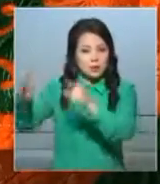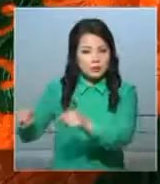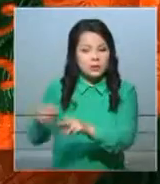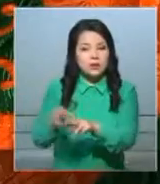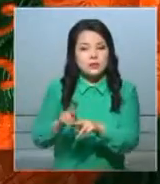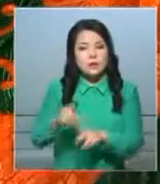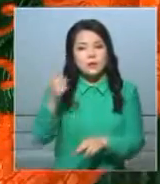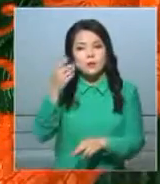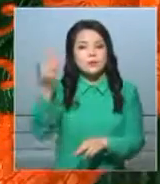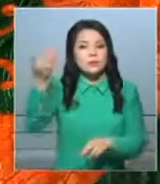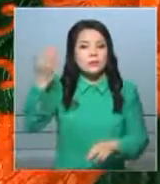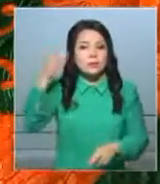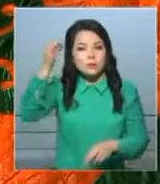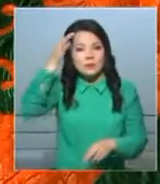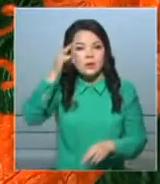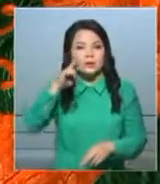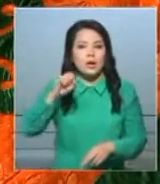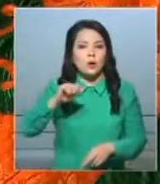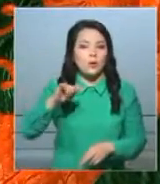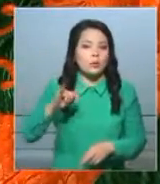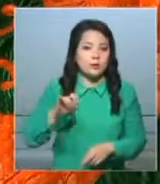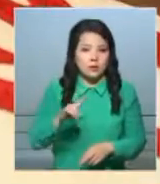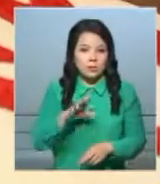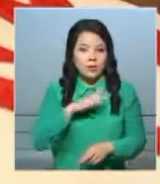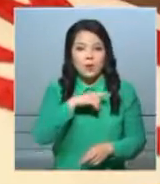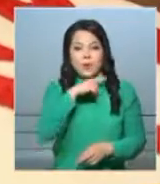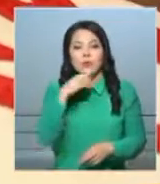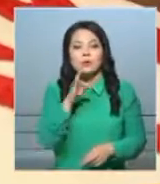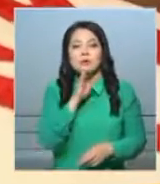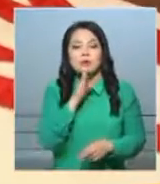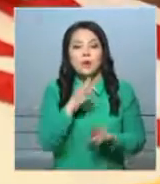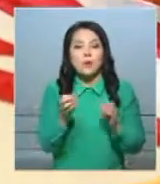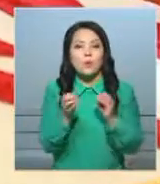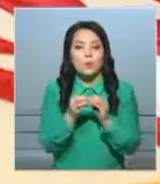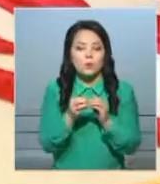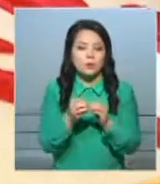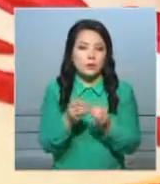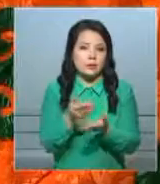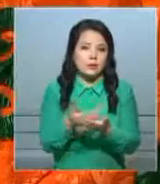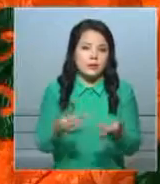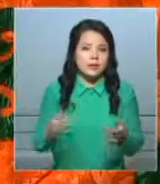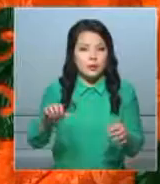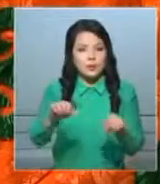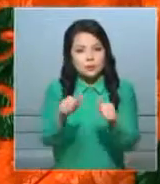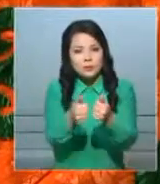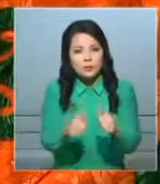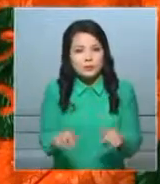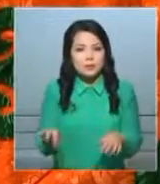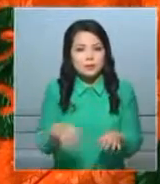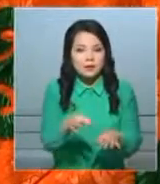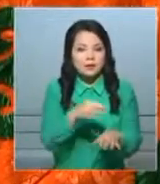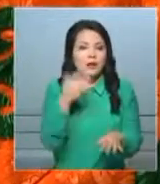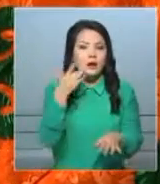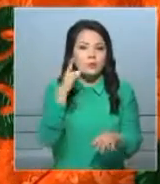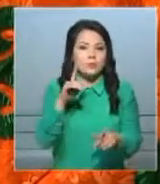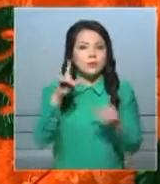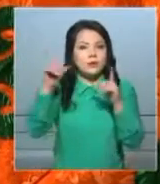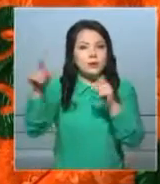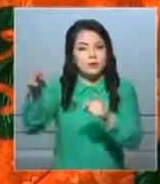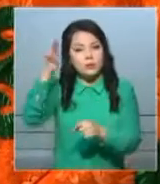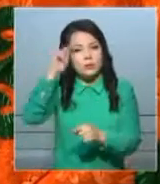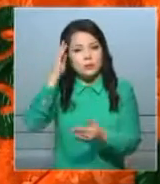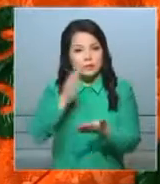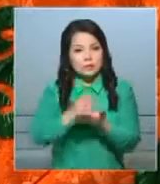жылы мына неге Наурызға шыққанымда бір орыс қыз маған 10 оюымен тігіп беріңіз деді. Америкаға кетті. Сонда оқиды